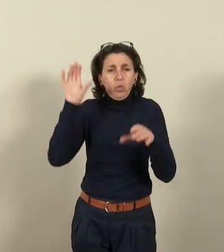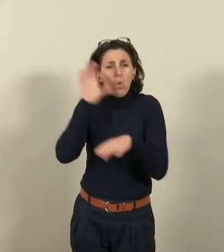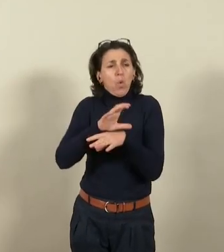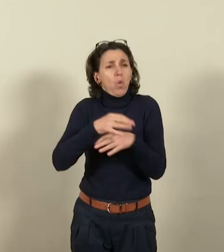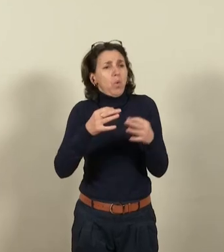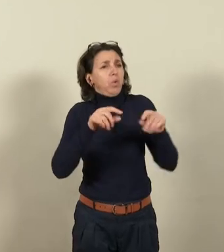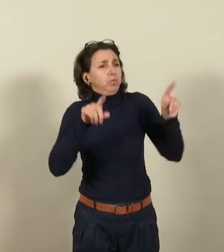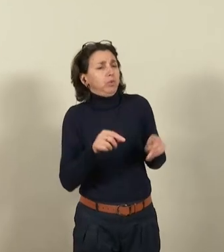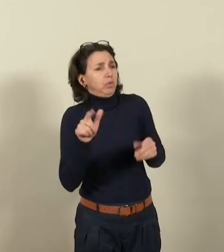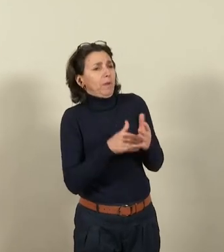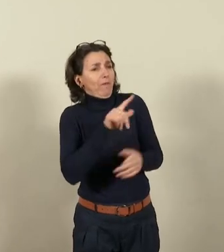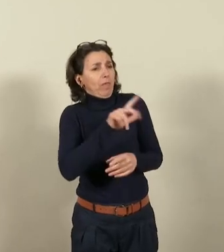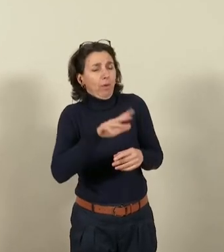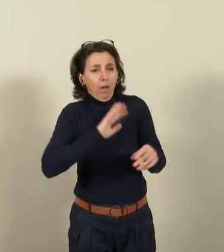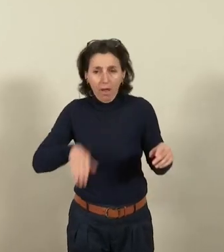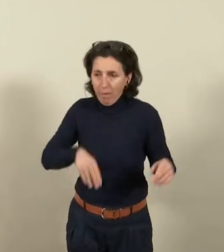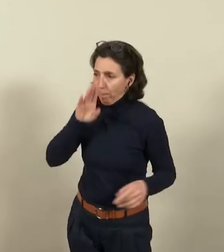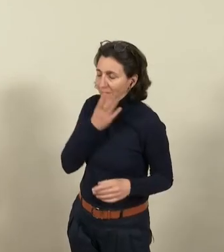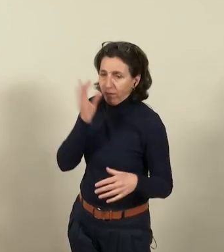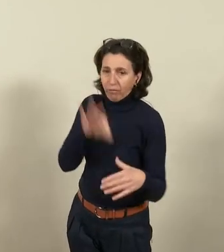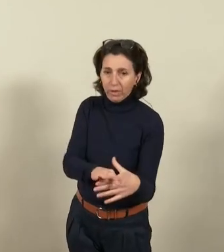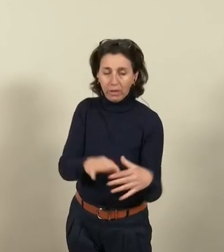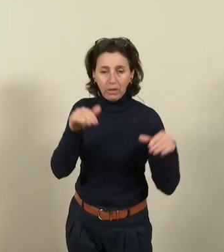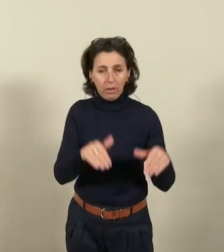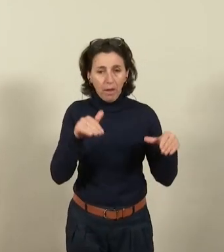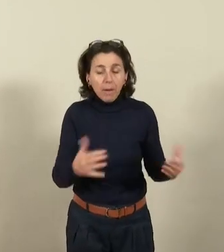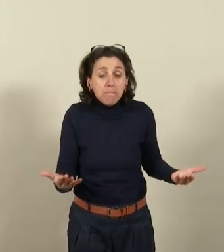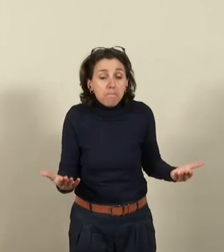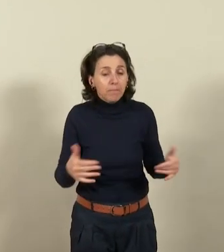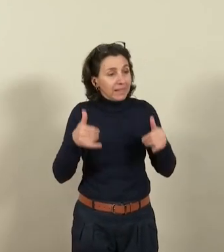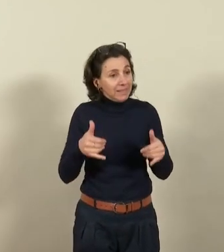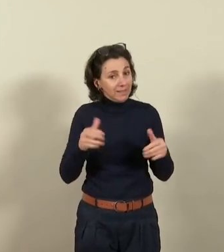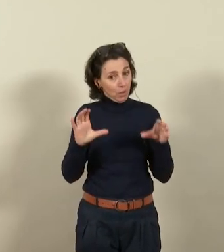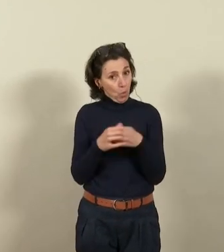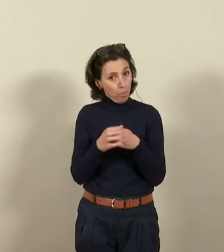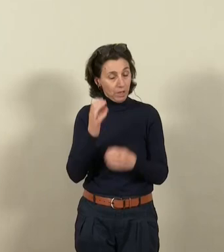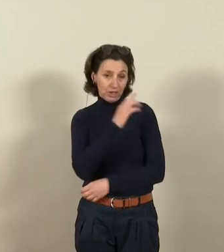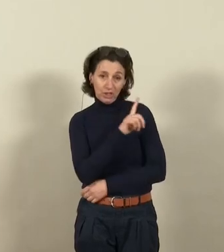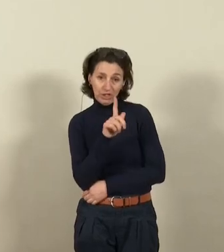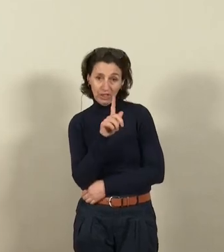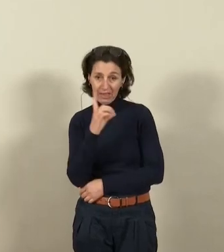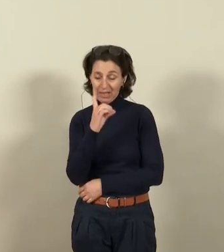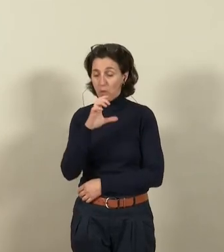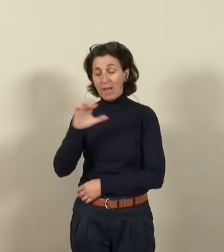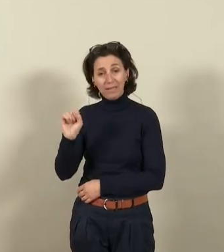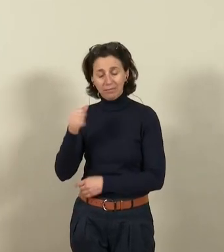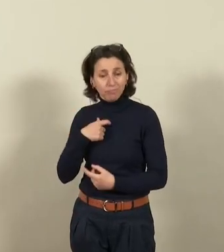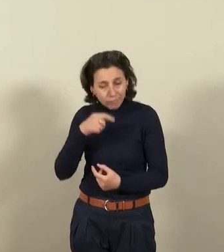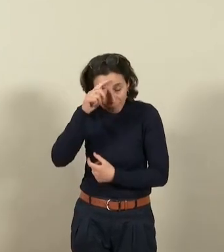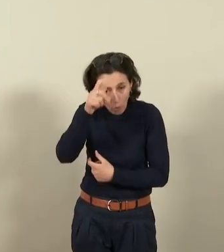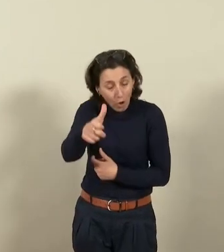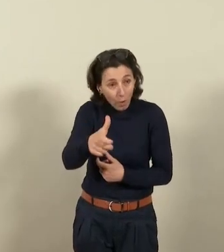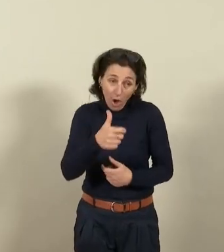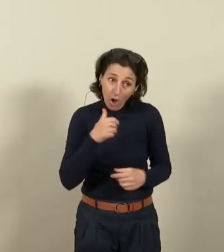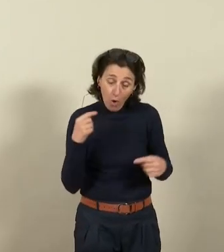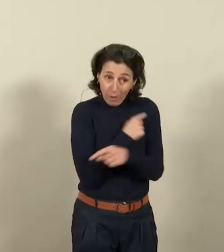voter à la fin il y a donc ici de la part du groupe gdes une forme de cohérence à dire le contraire de ce que l'on fait et faire